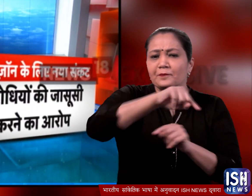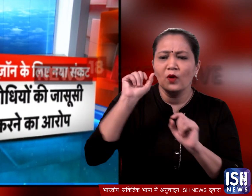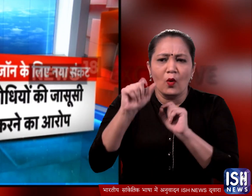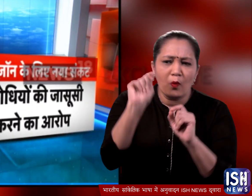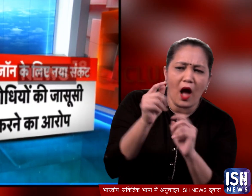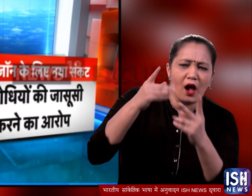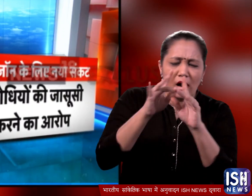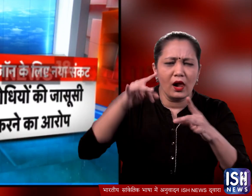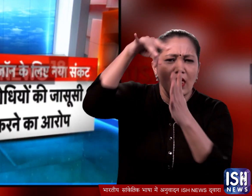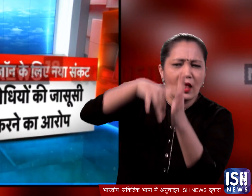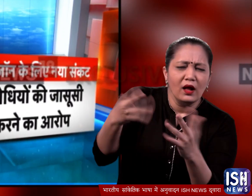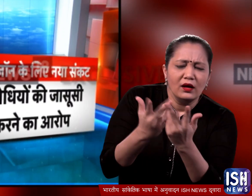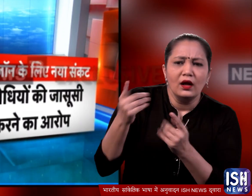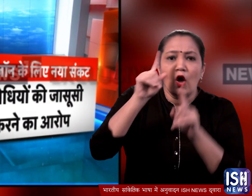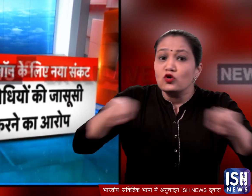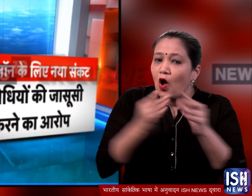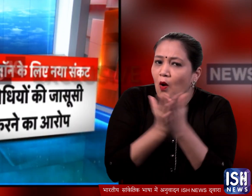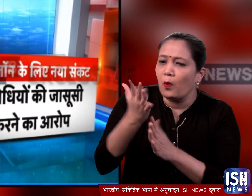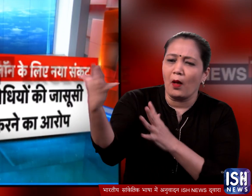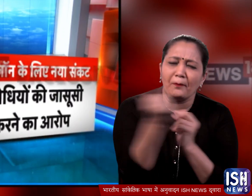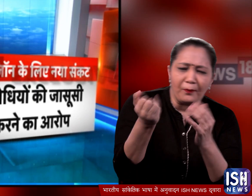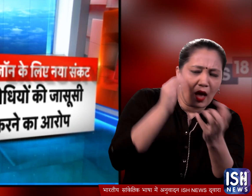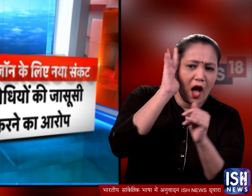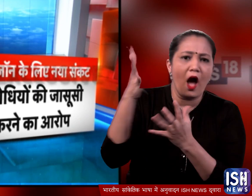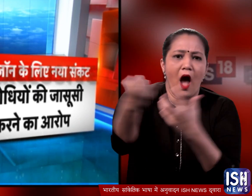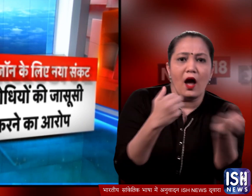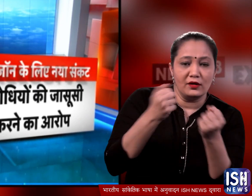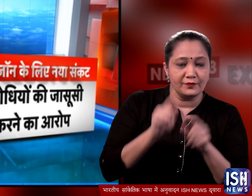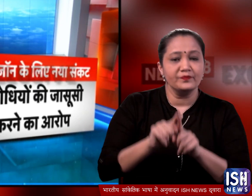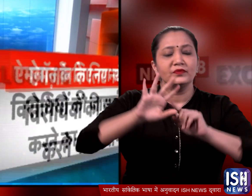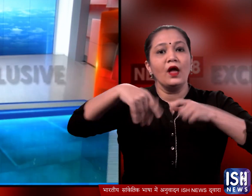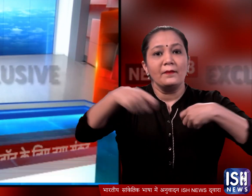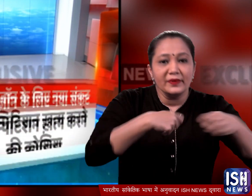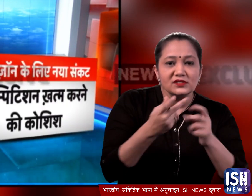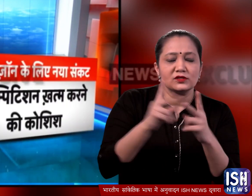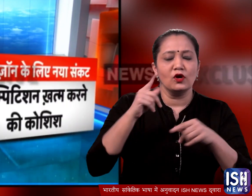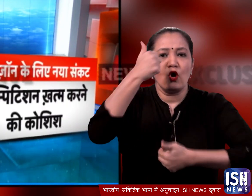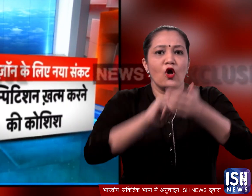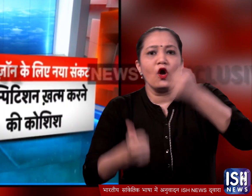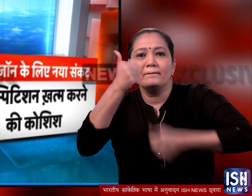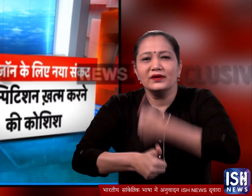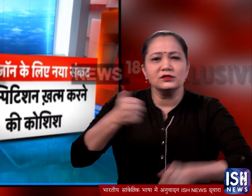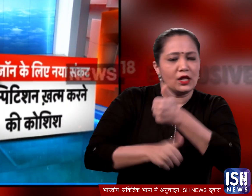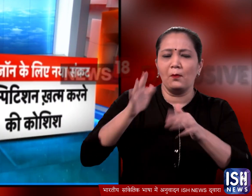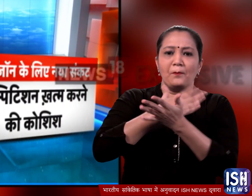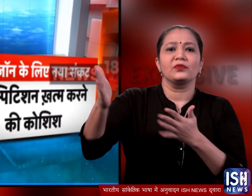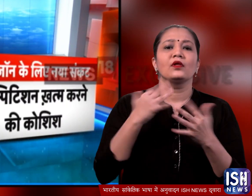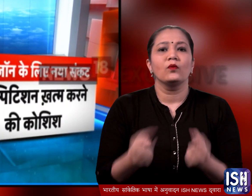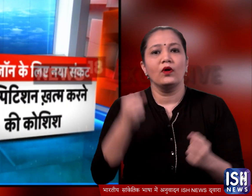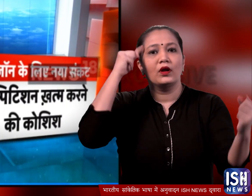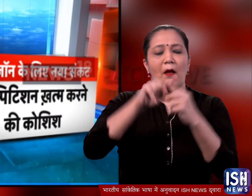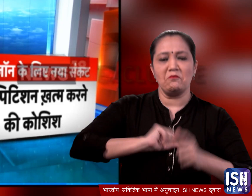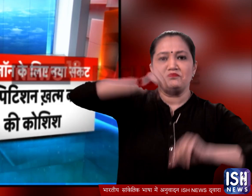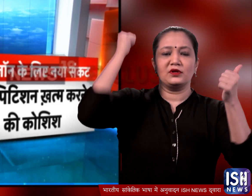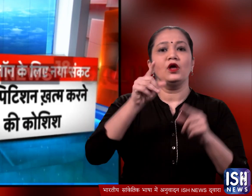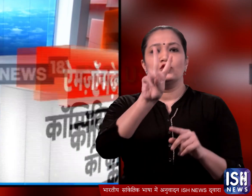के तौर तरीकों की जानकारियां अमेजॉन गलत तरीके से जुटाती है, जिनका इस्तेमाल बाजार से कंपटीशन को खत्म करने के लिए किया जाता